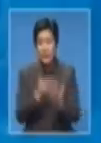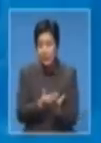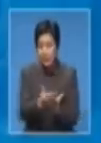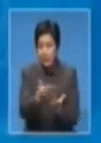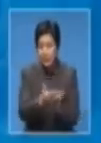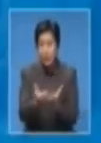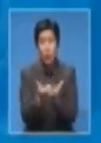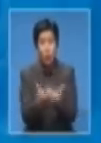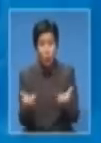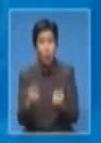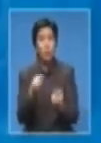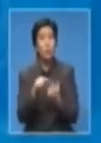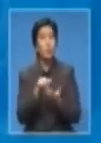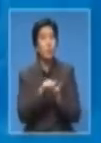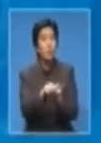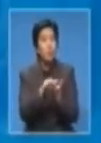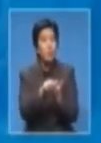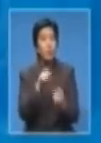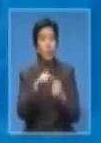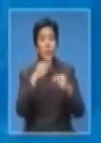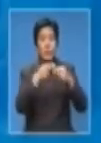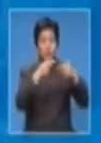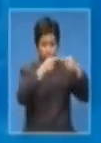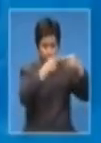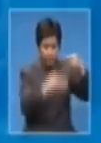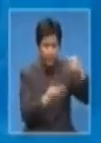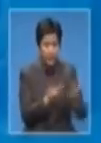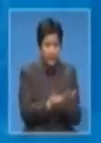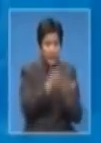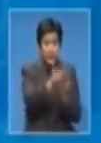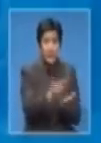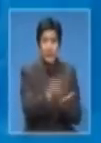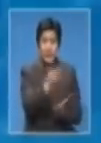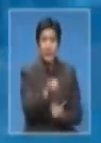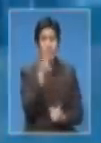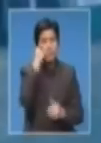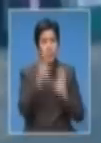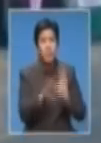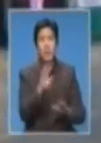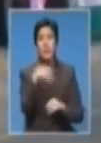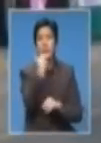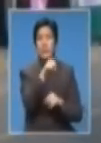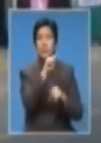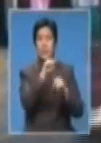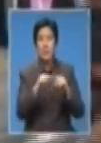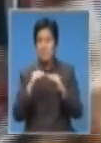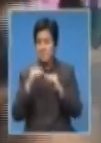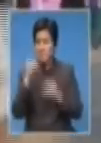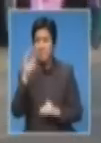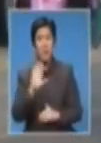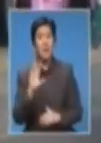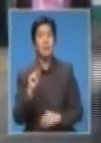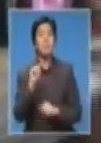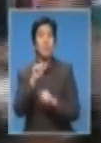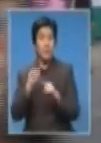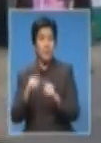ค้าบริการที่อยู่ในบัญชีนวัตกรรมได้ไม่น้อยกว่า10%แต่ไม่เกิน30%นะครับ